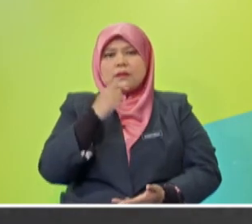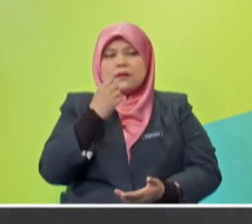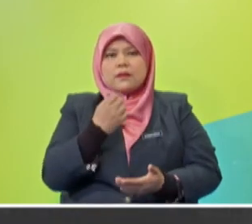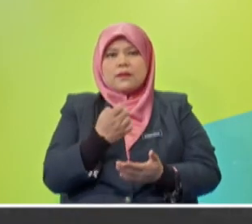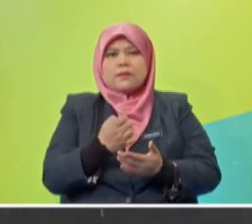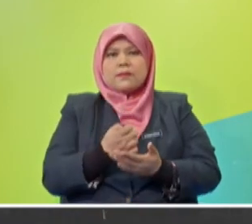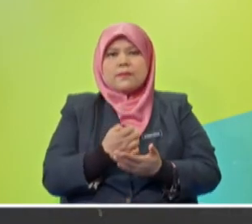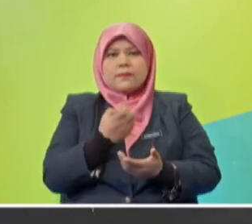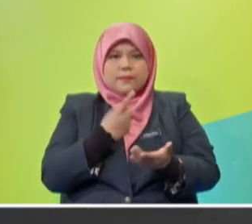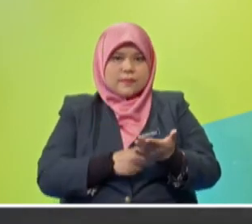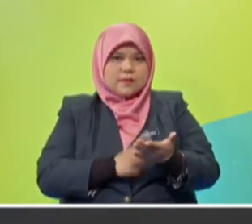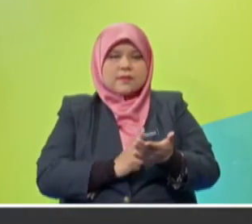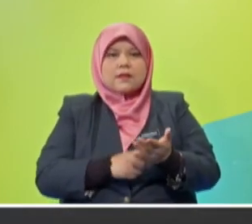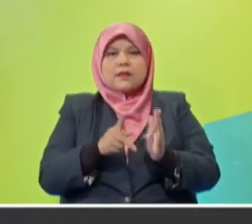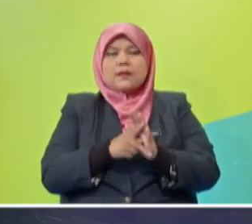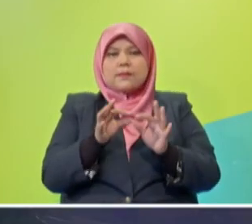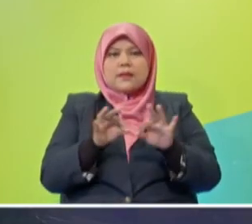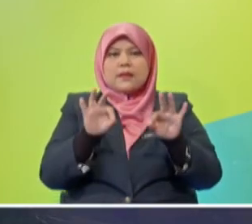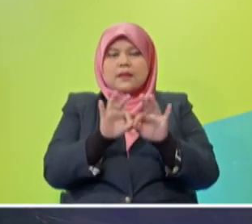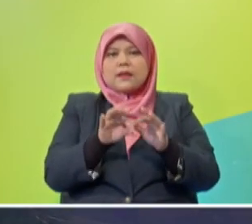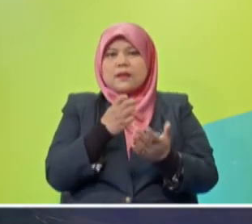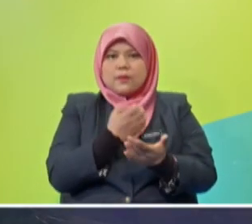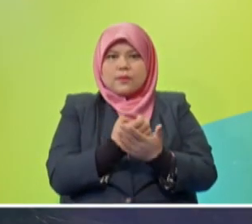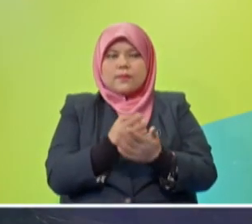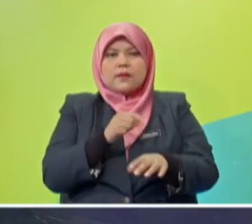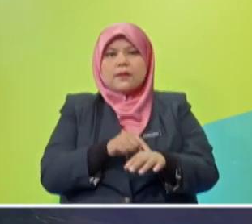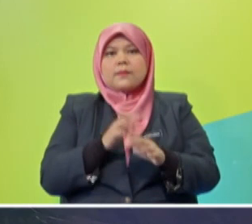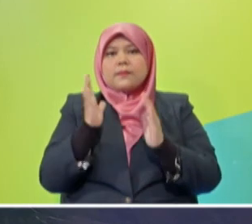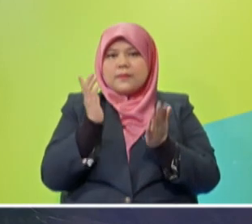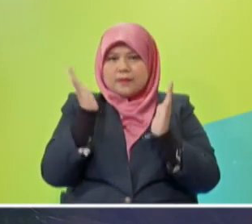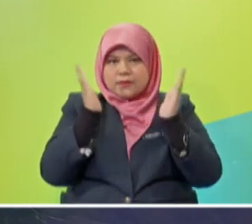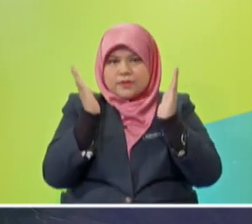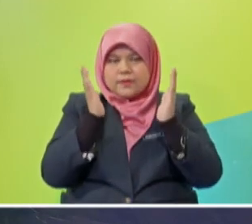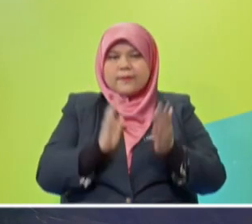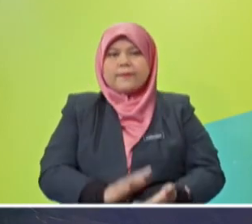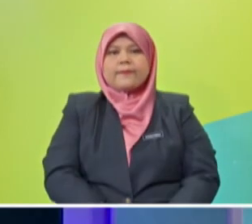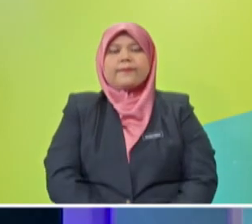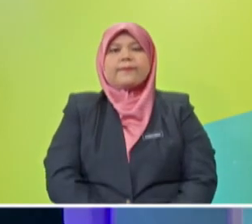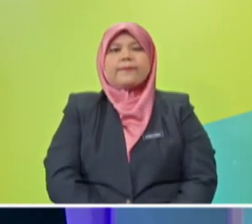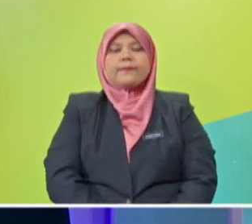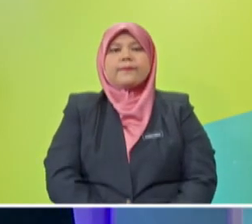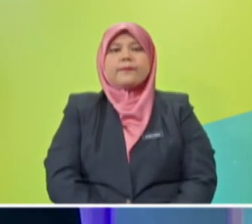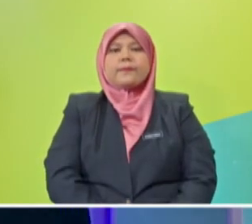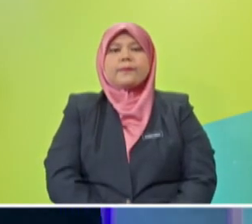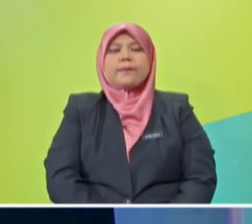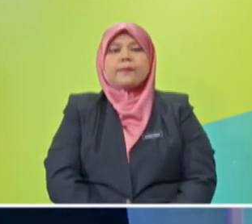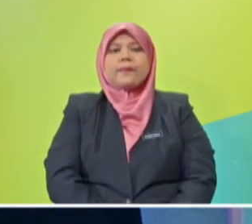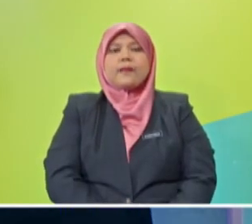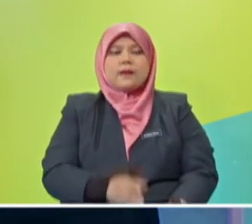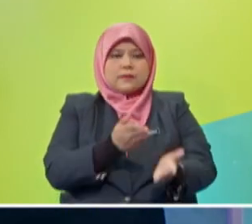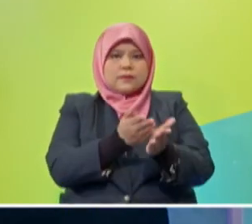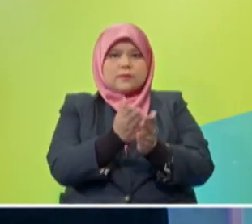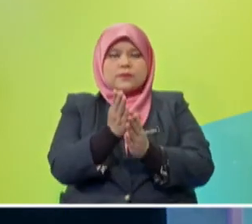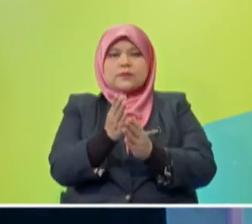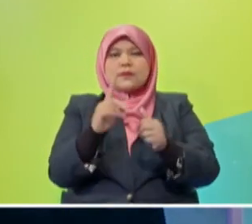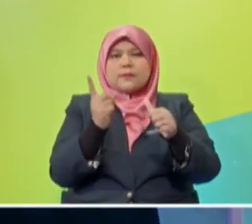kepentingan kegiatan ekonomi di Malaysia. Okey, baiklah. Kita akan teruskan dengan standard